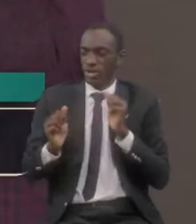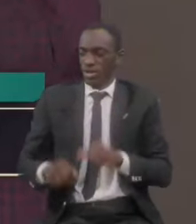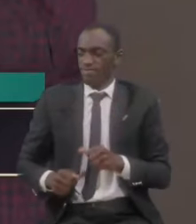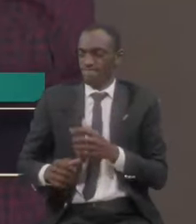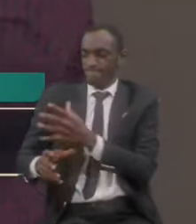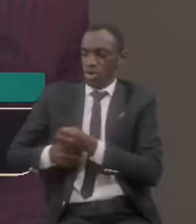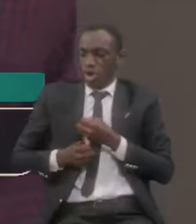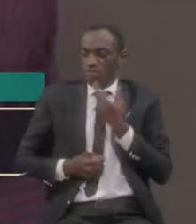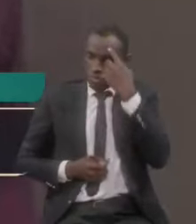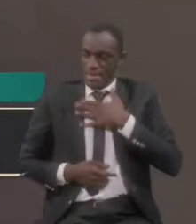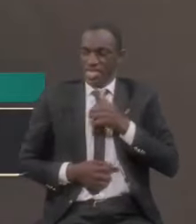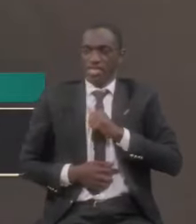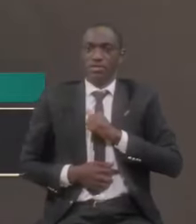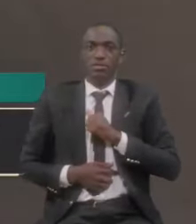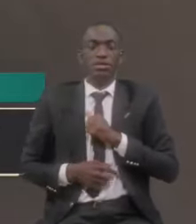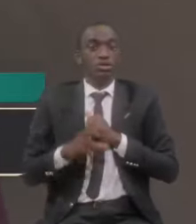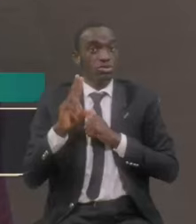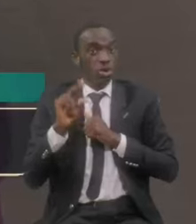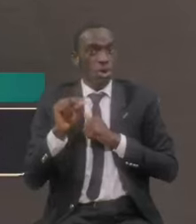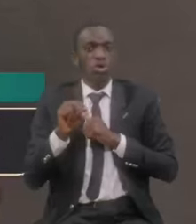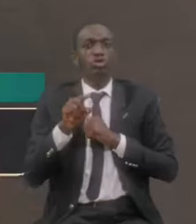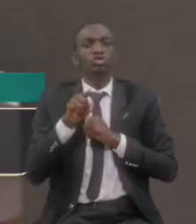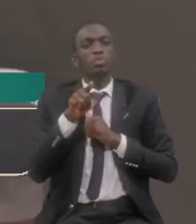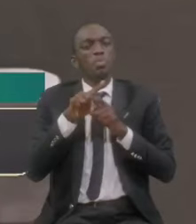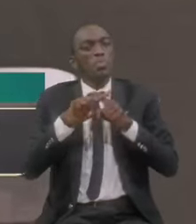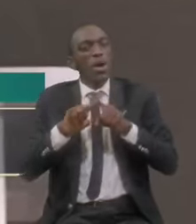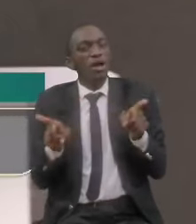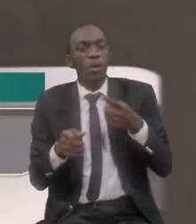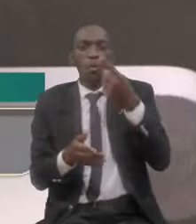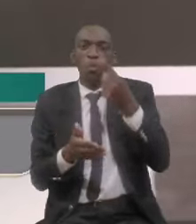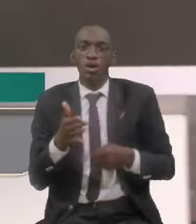pour moi-même, mais ce que je peux